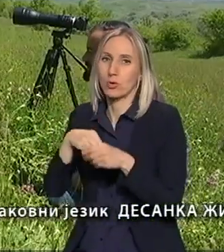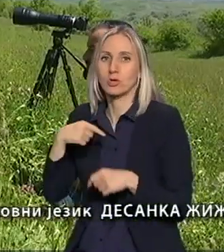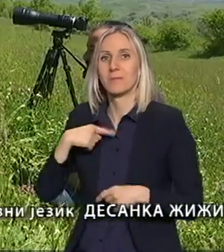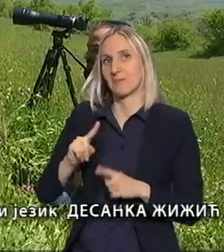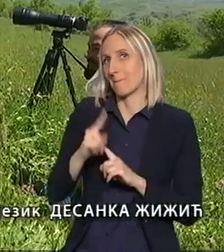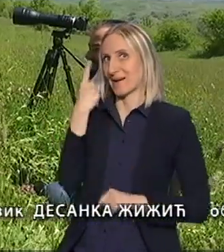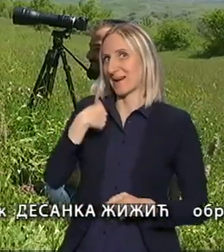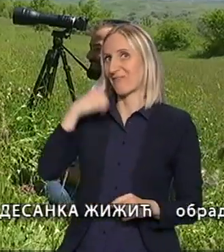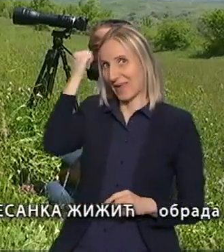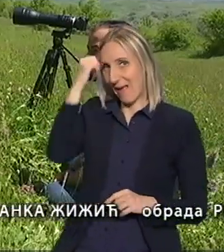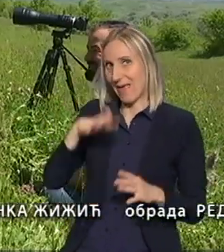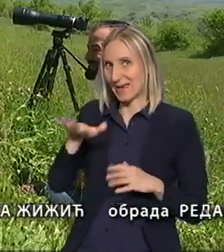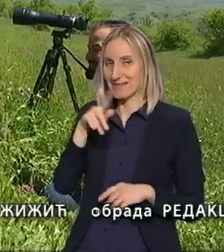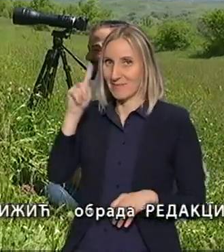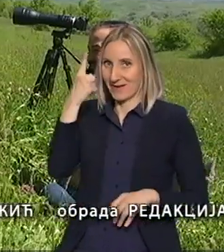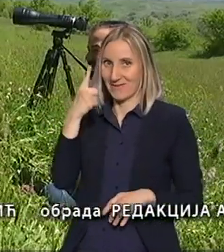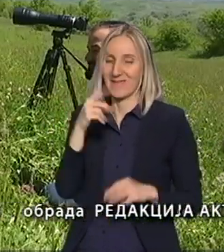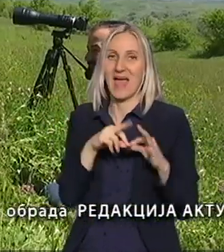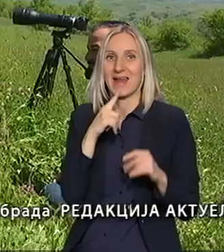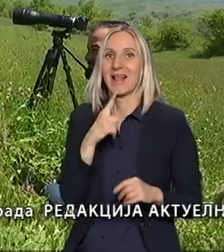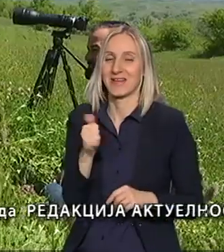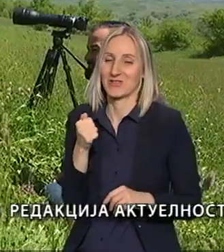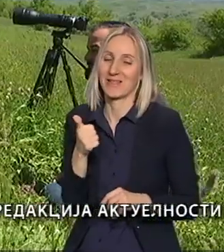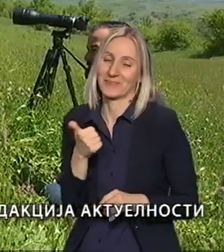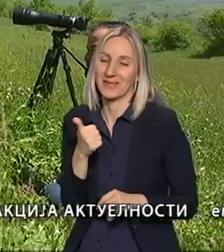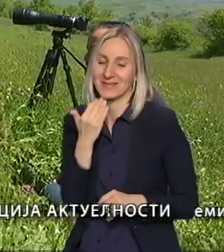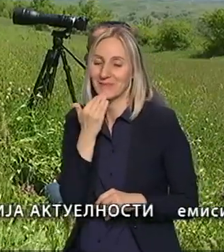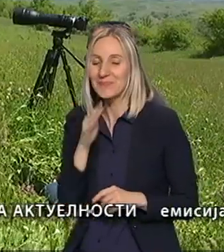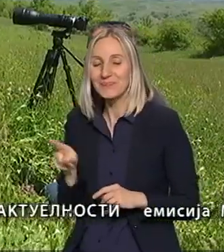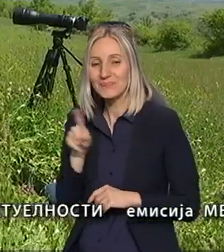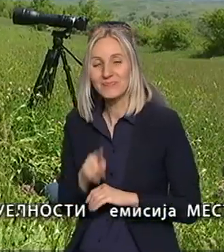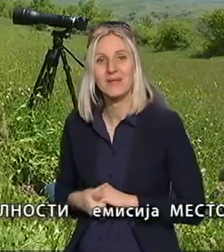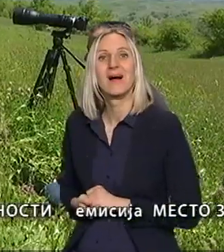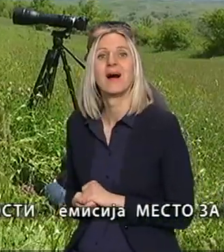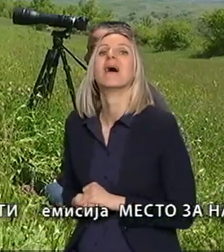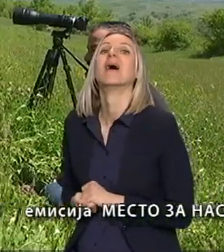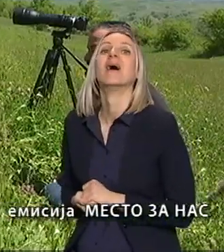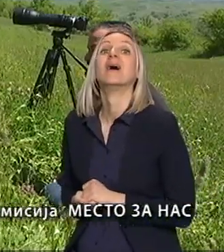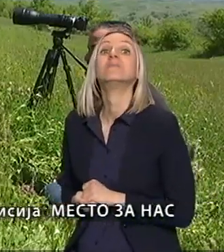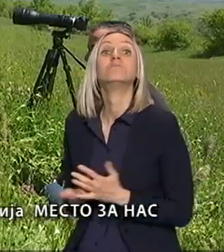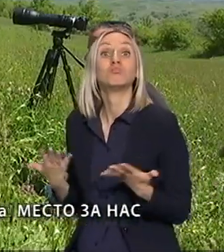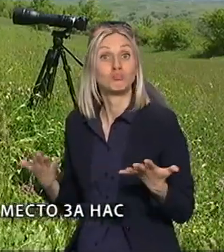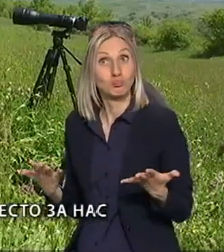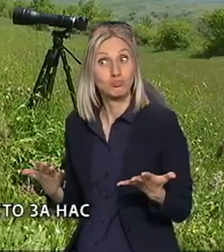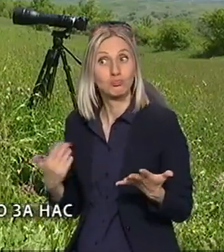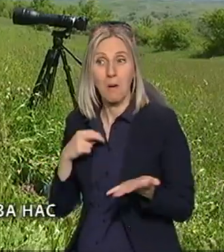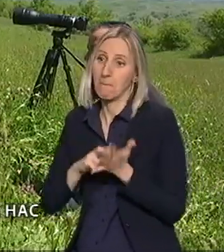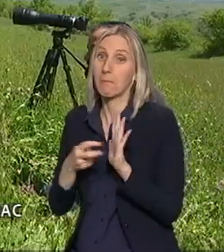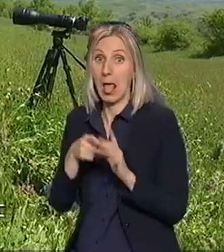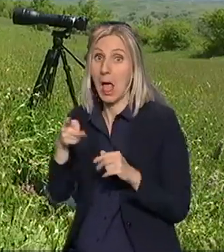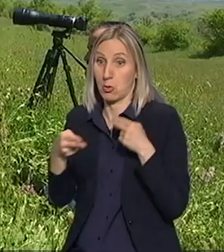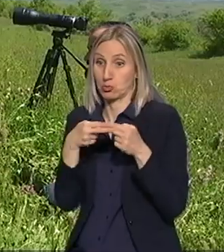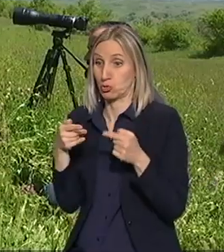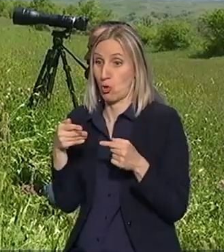Da, mi smo bili prvi. Mi računamo na to da ćete nas uskoro pozvati na